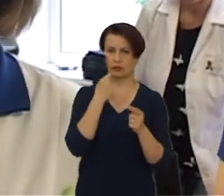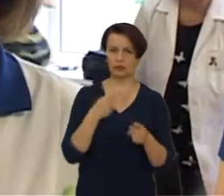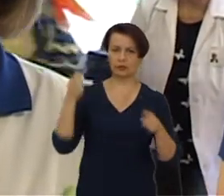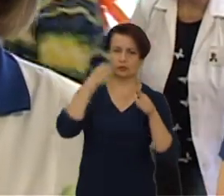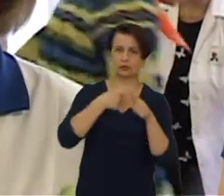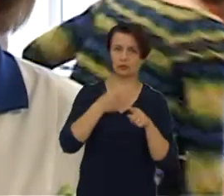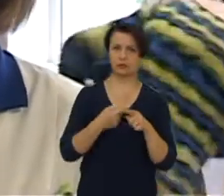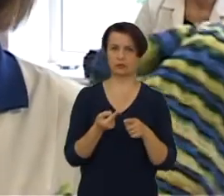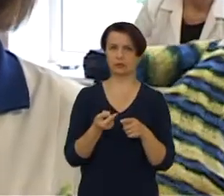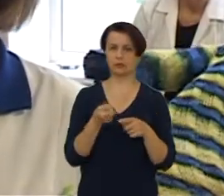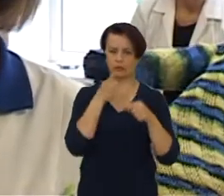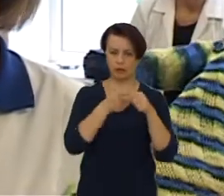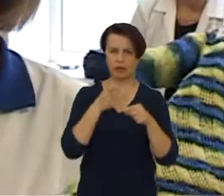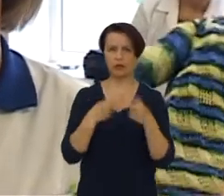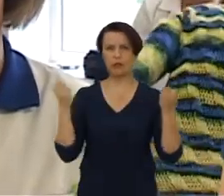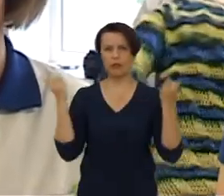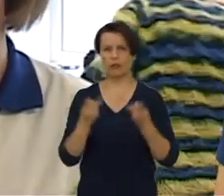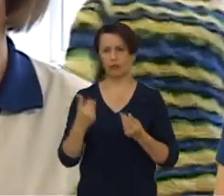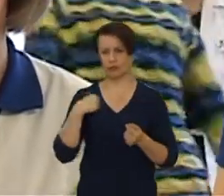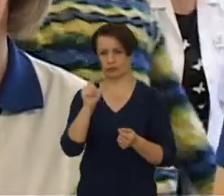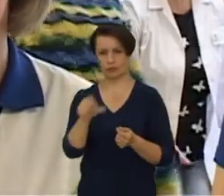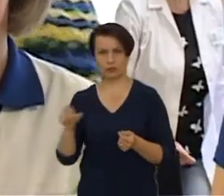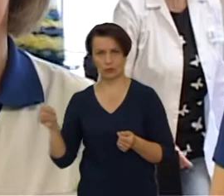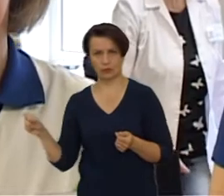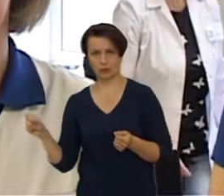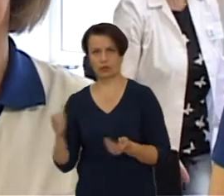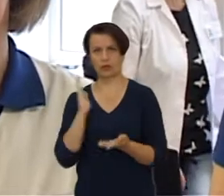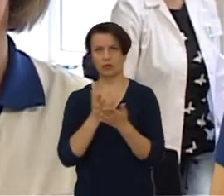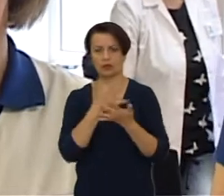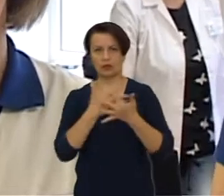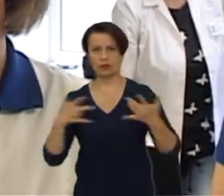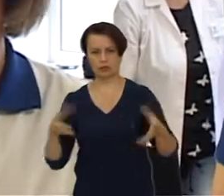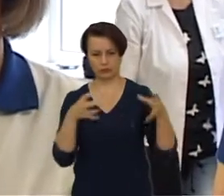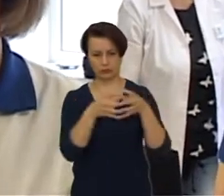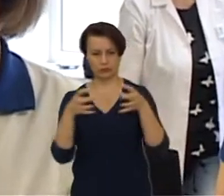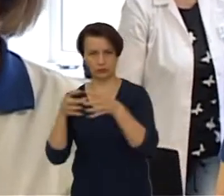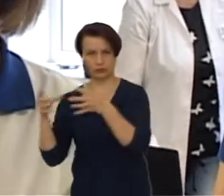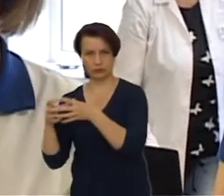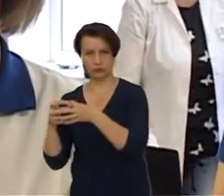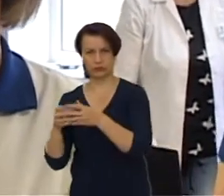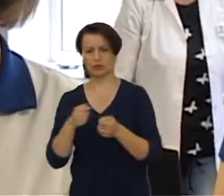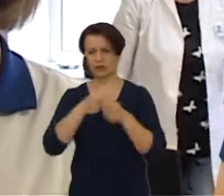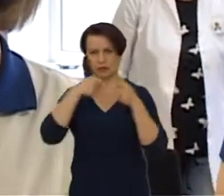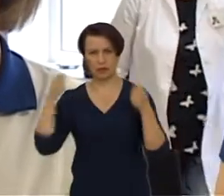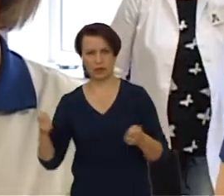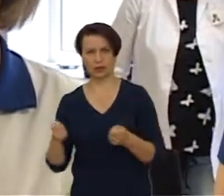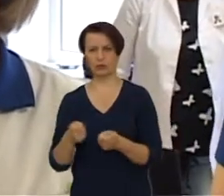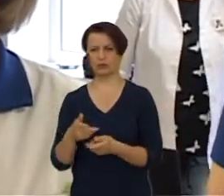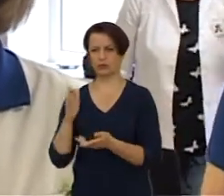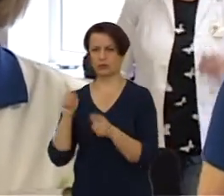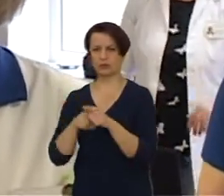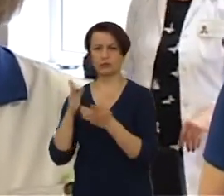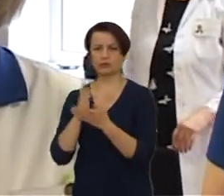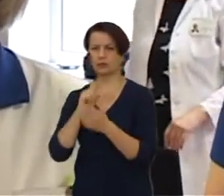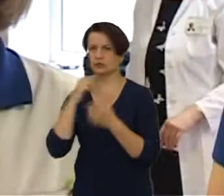sudedamųjų dalių poreikį pacientams. Tai yra įvairių kategorijų pacientų ir po traumų, ir